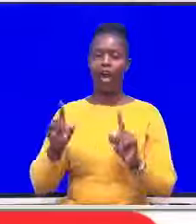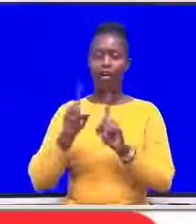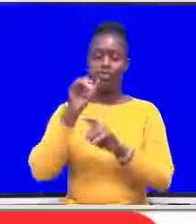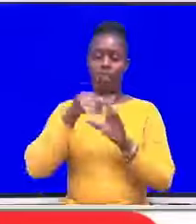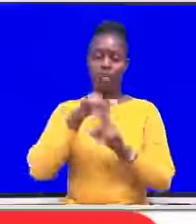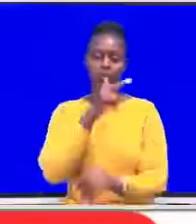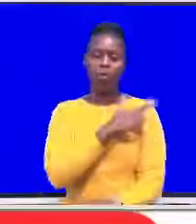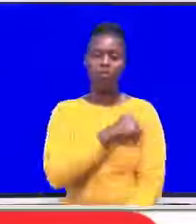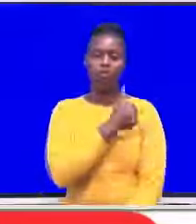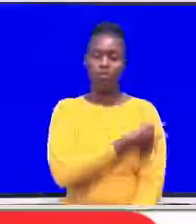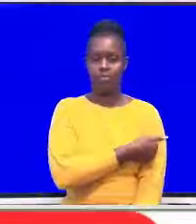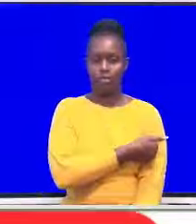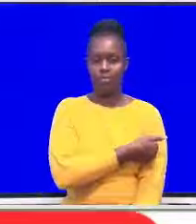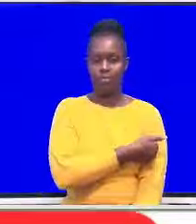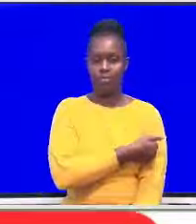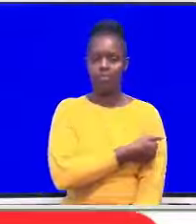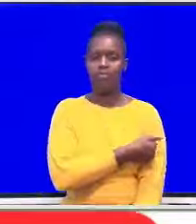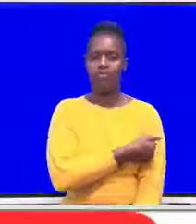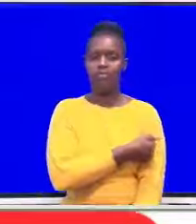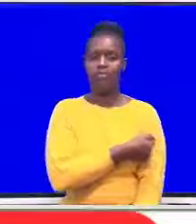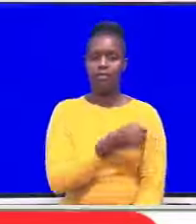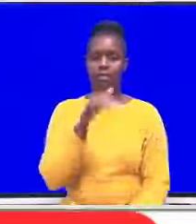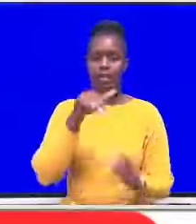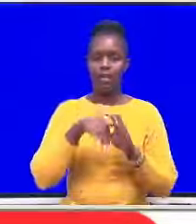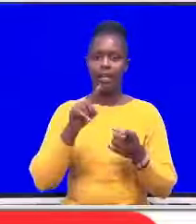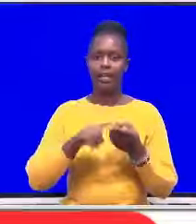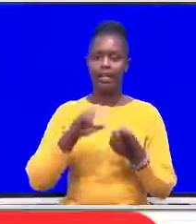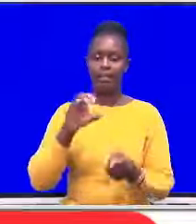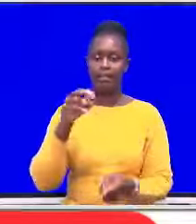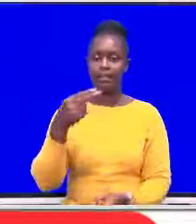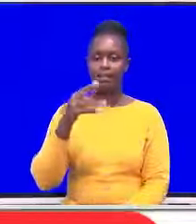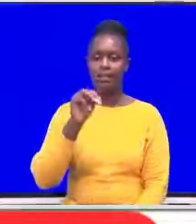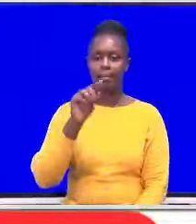kupokea matibabu katika hospitali moja mjini Cheptais.